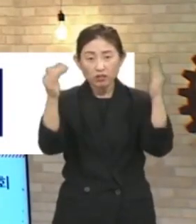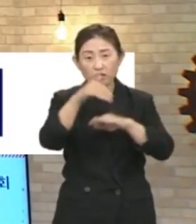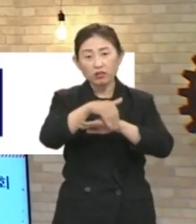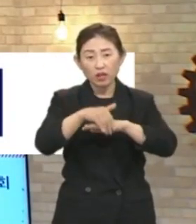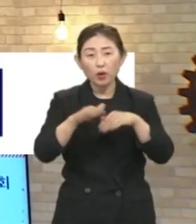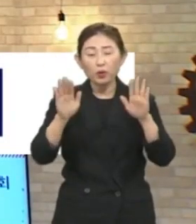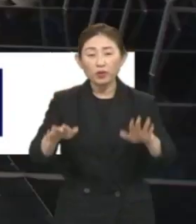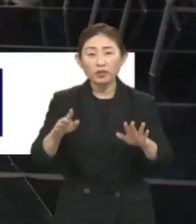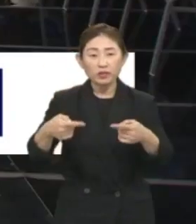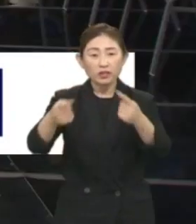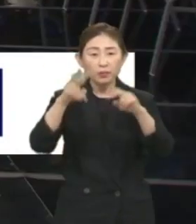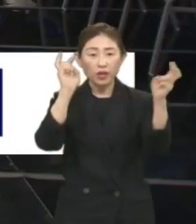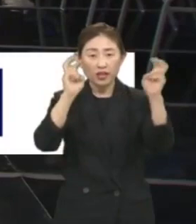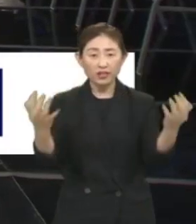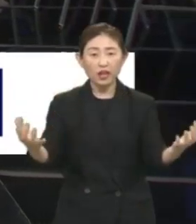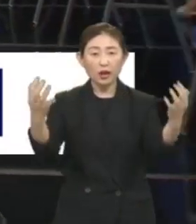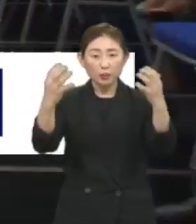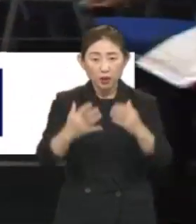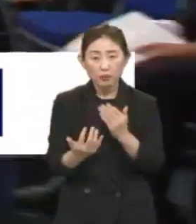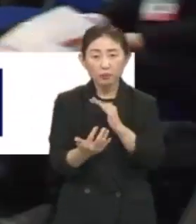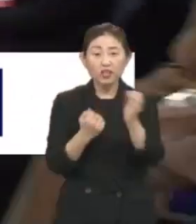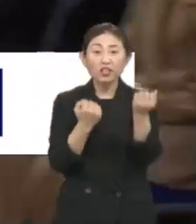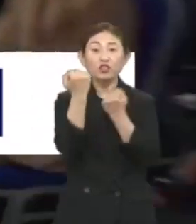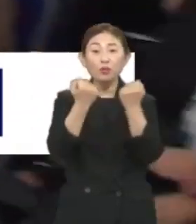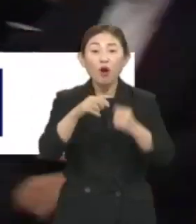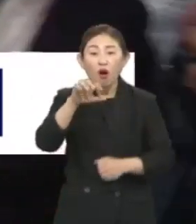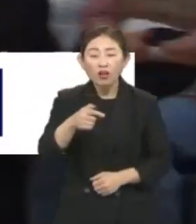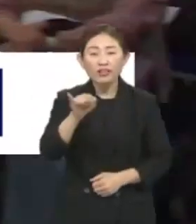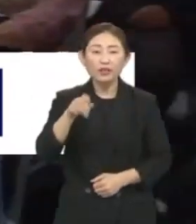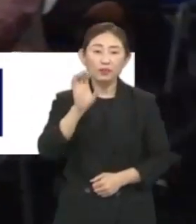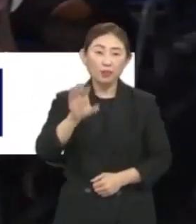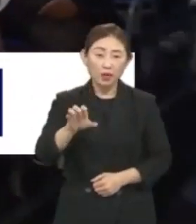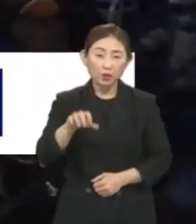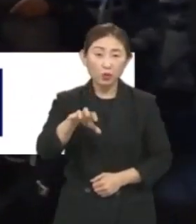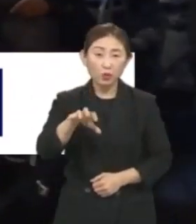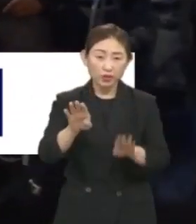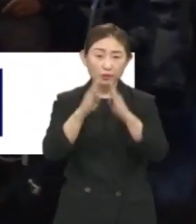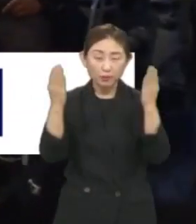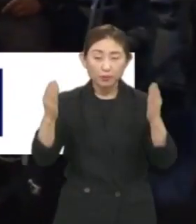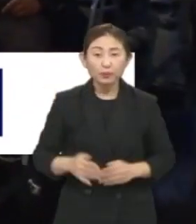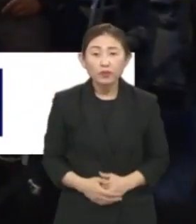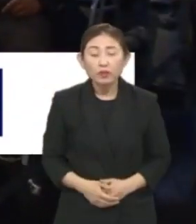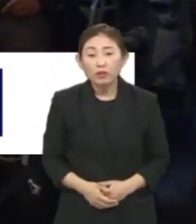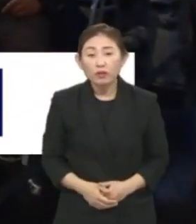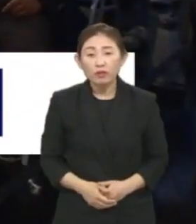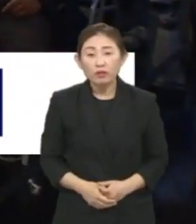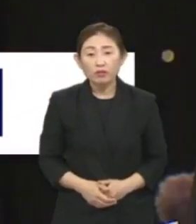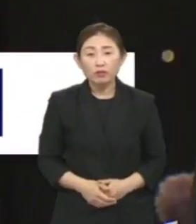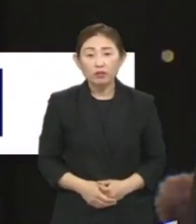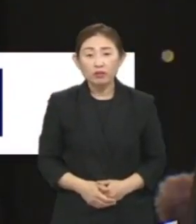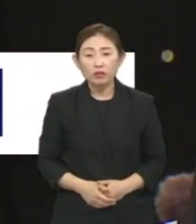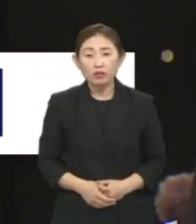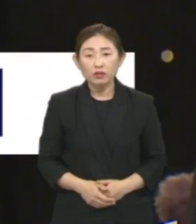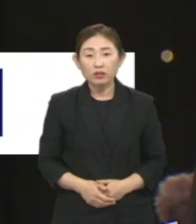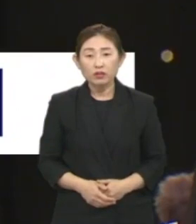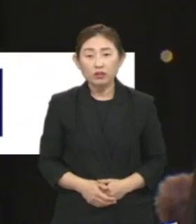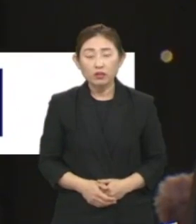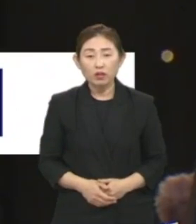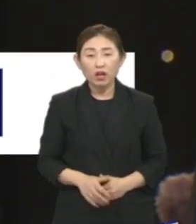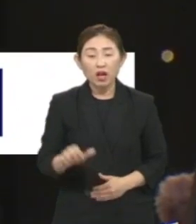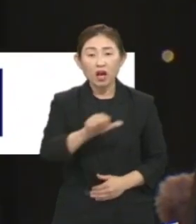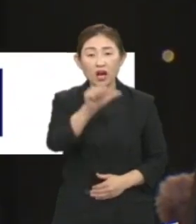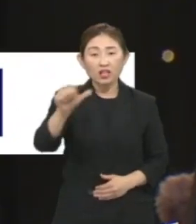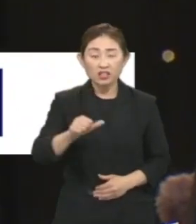가운데 참가 기업들을 상대로 한 사전 설명회가 TJB 공개홀에서 열렸습니다 오늘 행사에서는